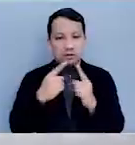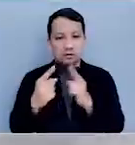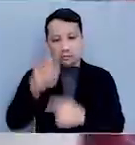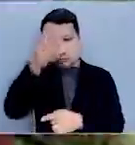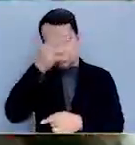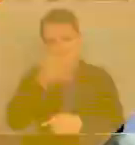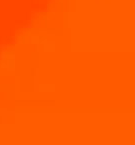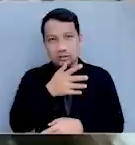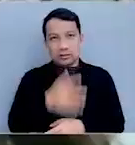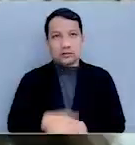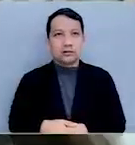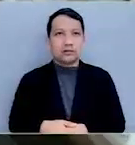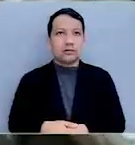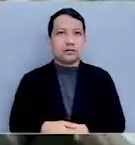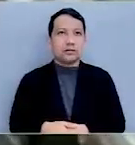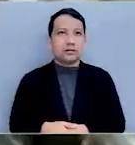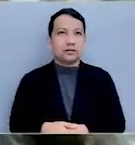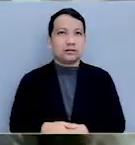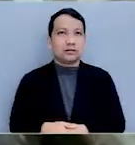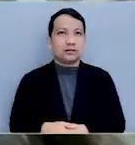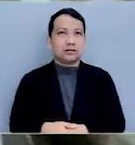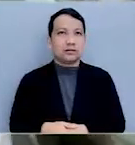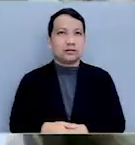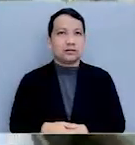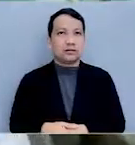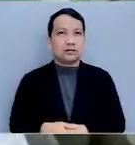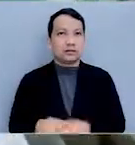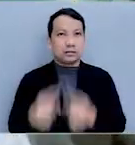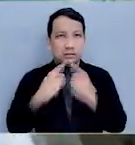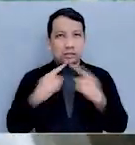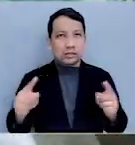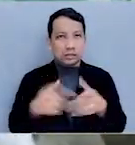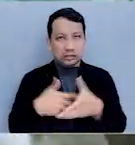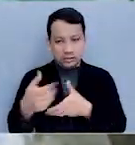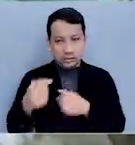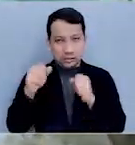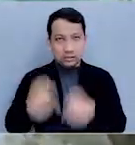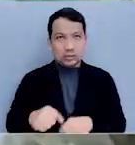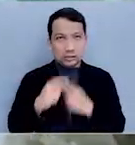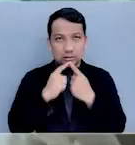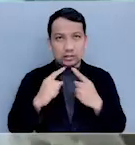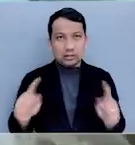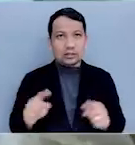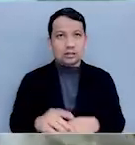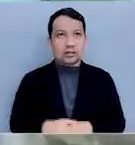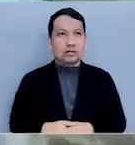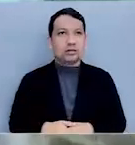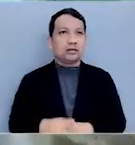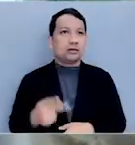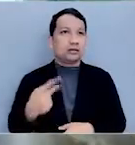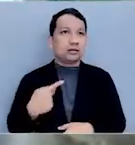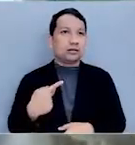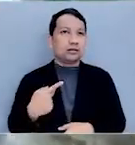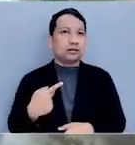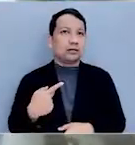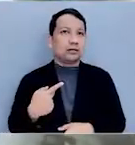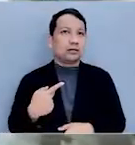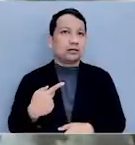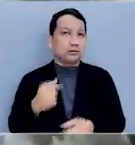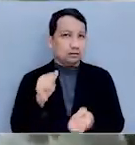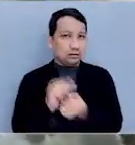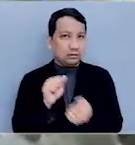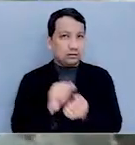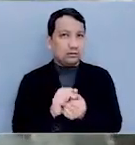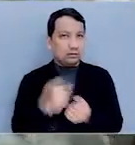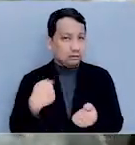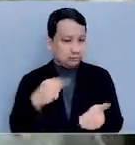magulang. Kasi namin wala pa pong declare nung umalis po kami. Kaya hindi kasali po yung